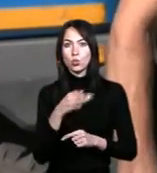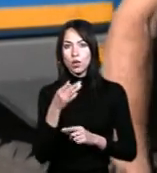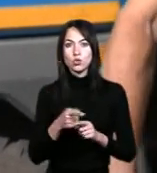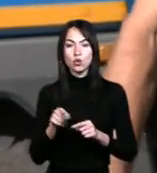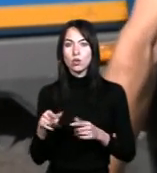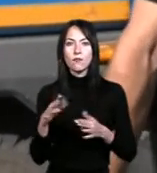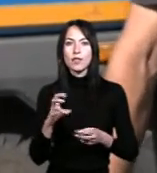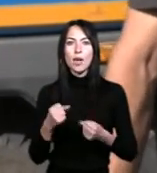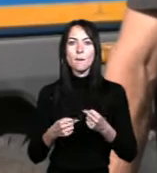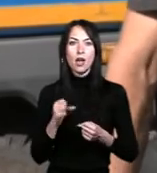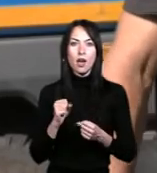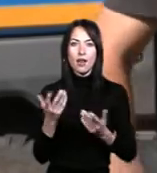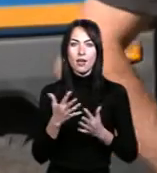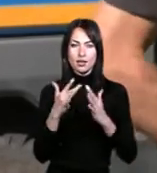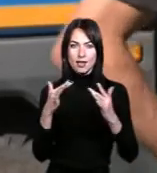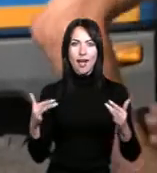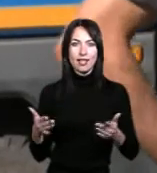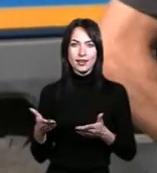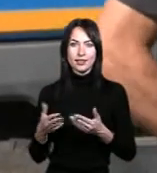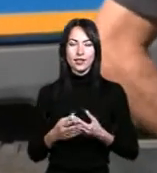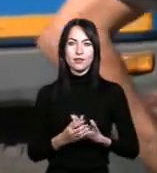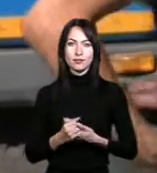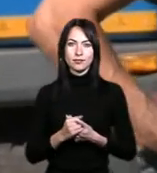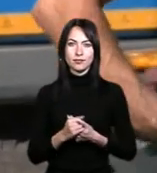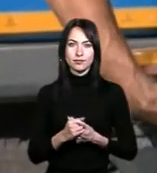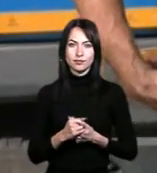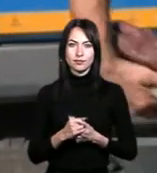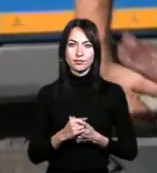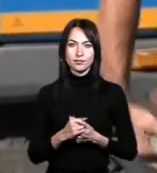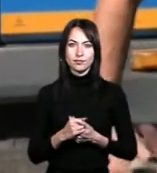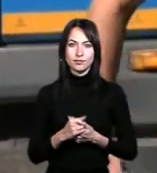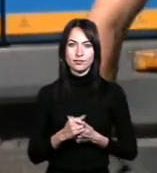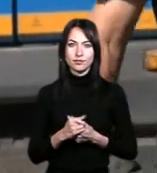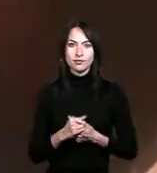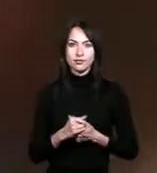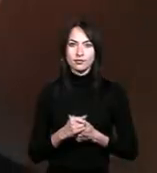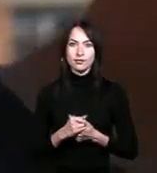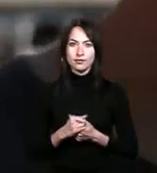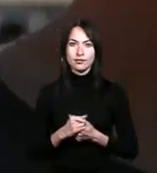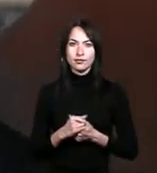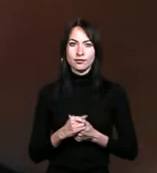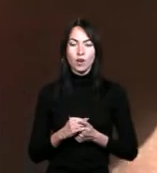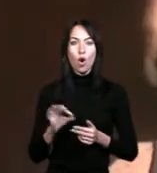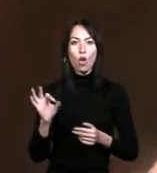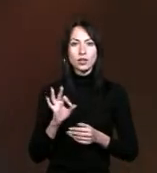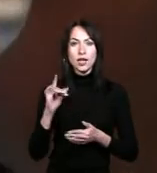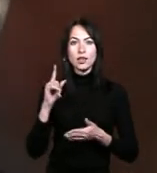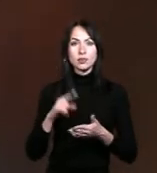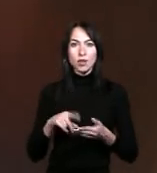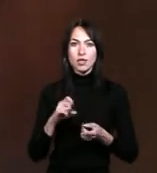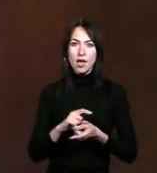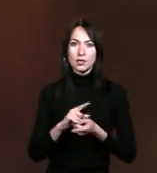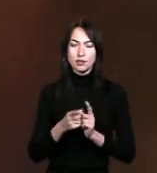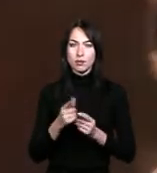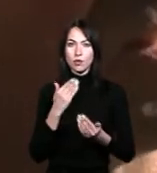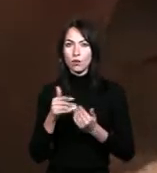це вже не машина, а ялинка якась. Як на йолки. Не машина, а йолка. Олександр сподівається на зміну у